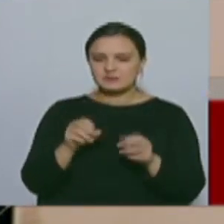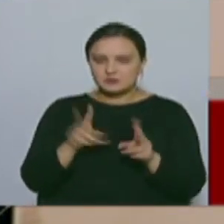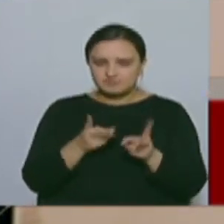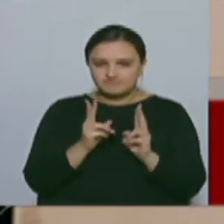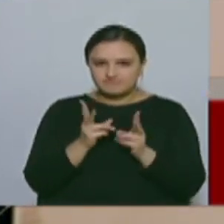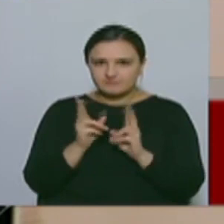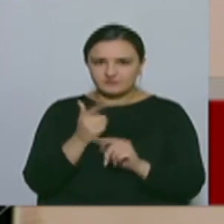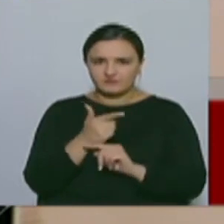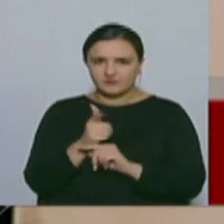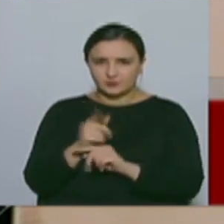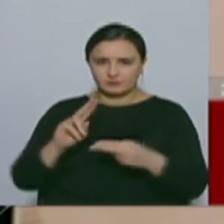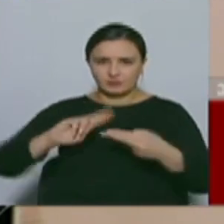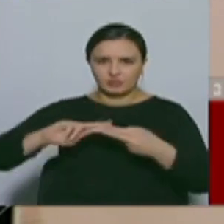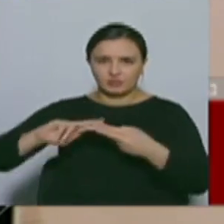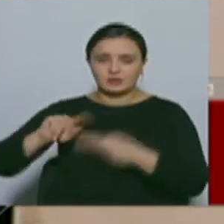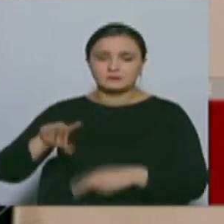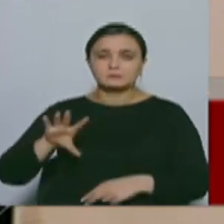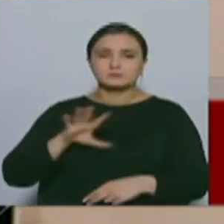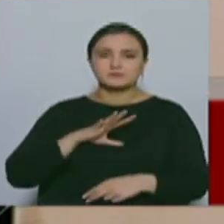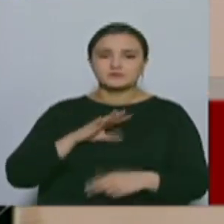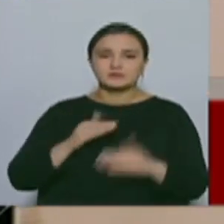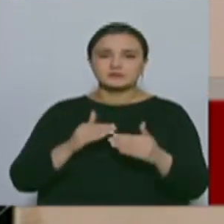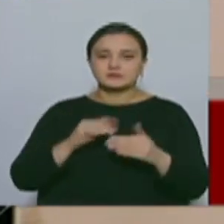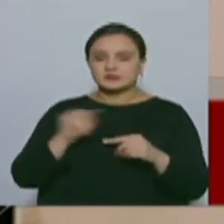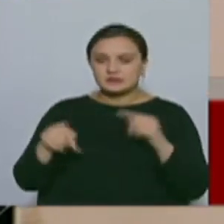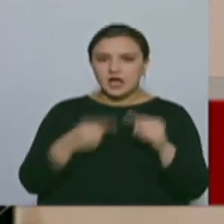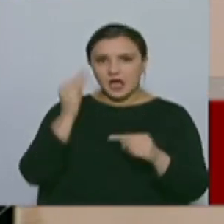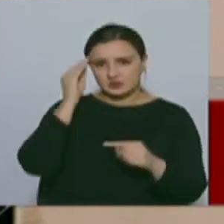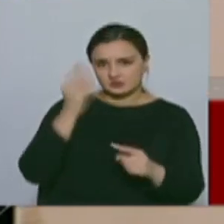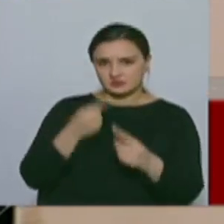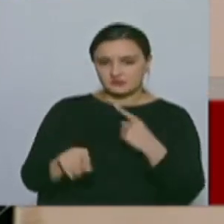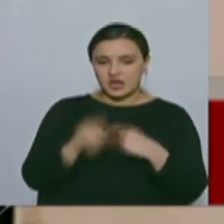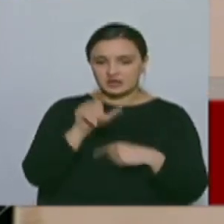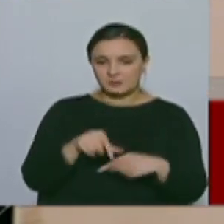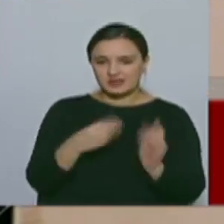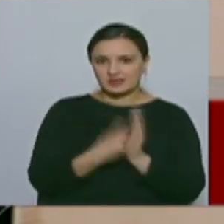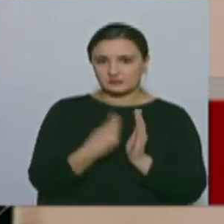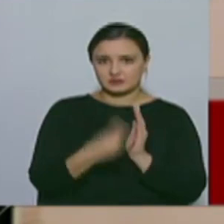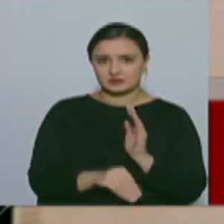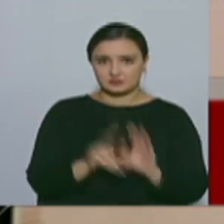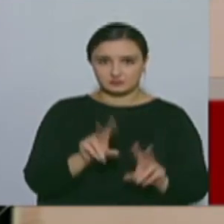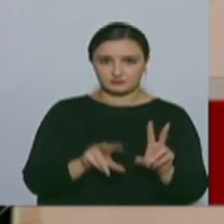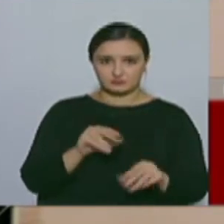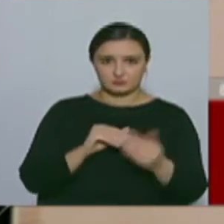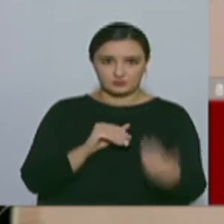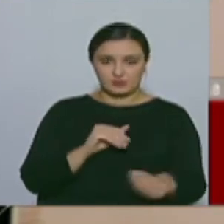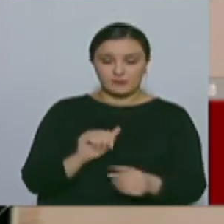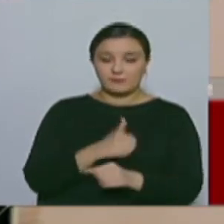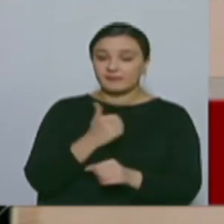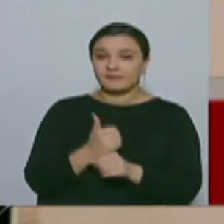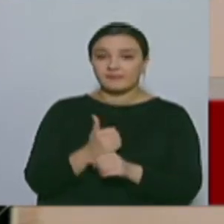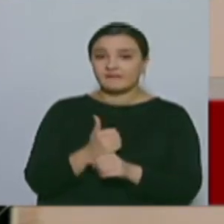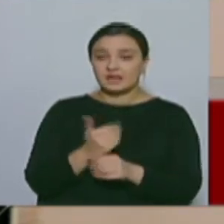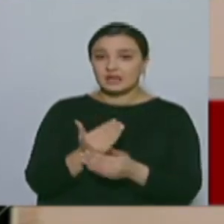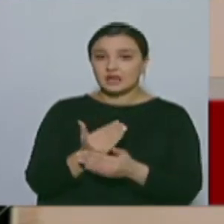კადრებს, რომელსაც ჰქონდა ასე ვთქვათ ქვეტექსტი რაღაც ადამიანის დამცირების და ასე შემდეგ. მთავარი ამბავი არის